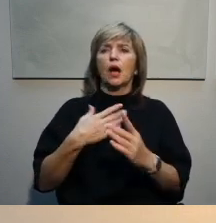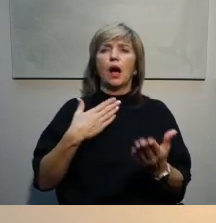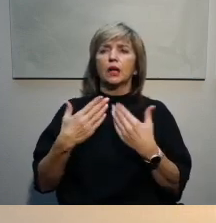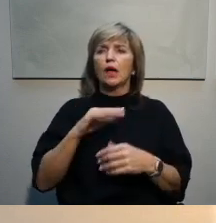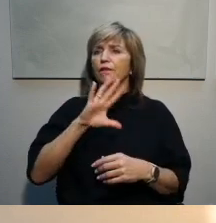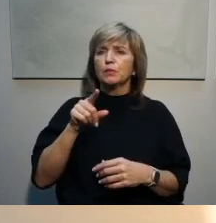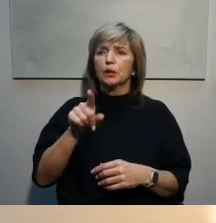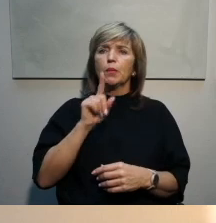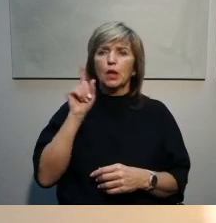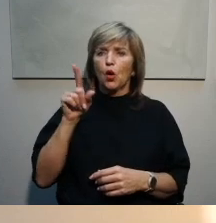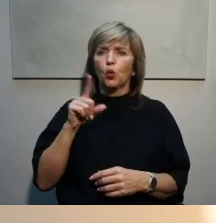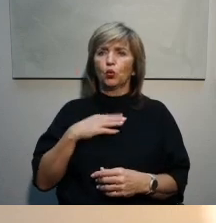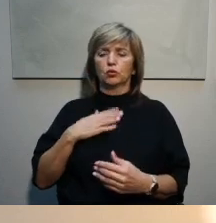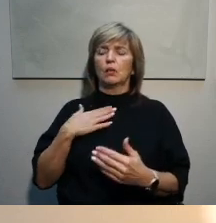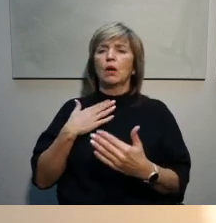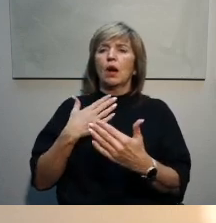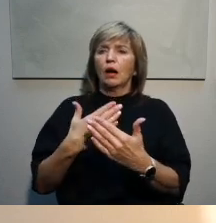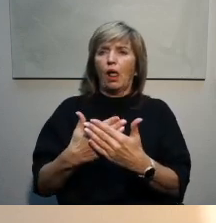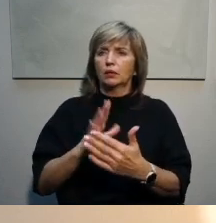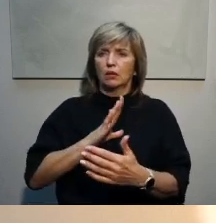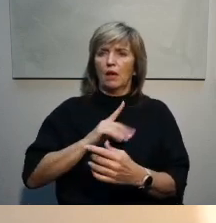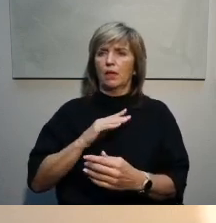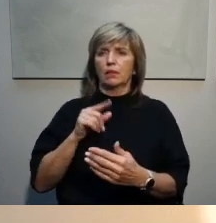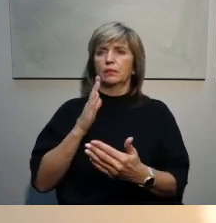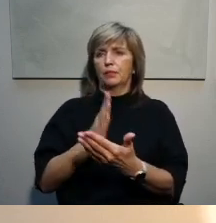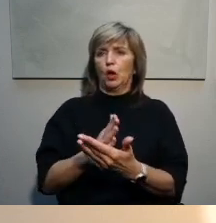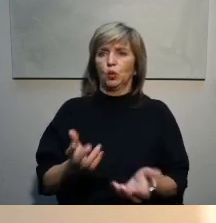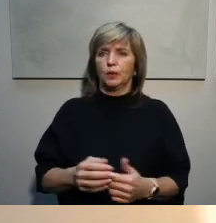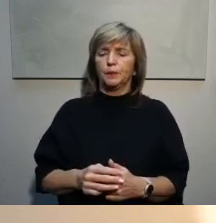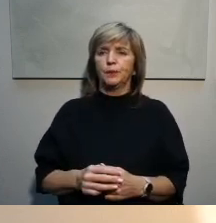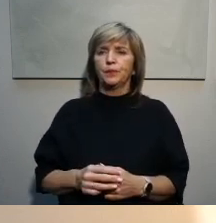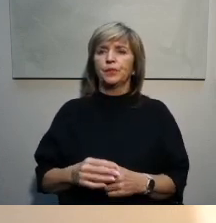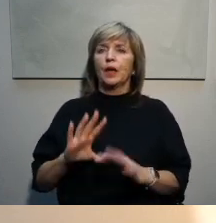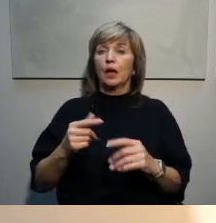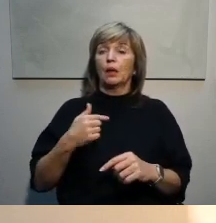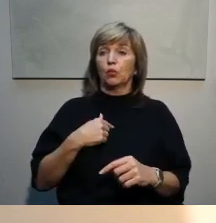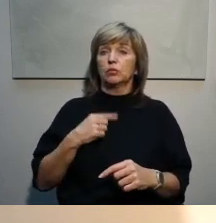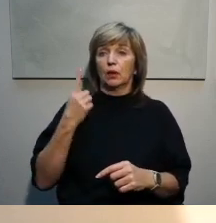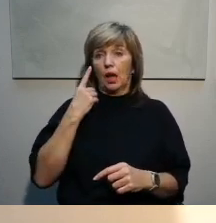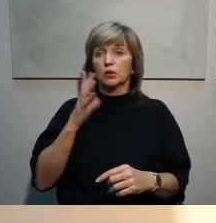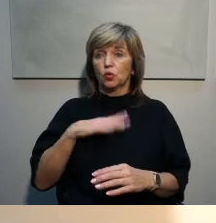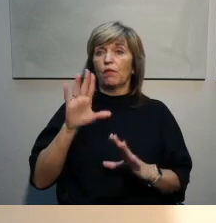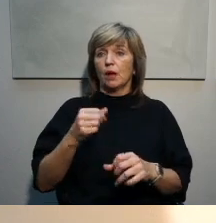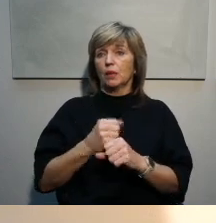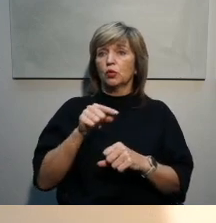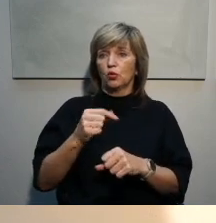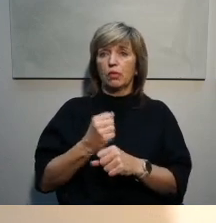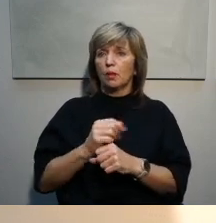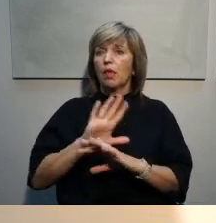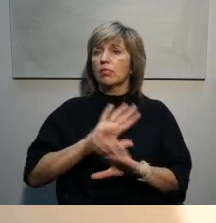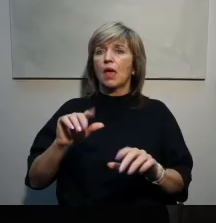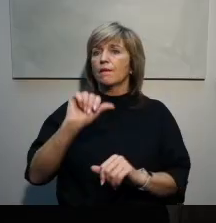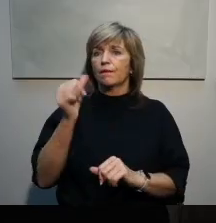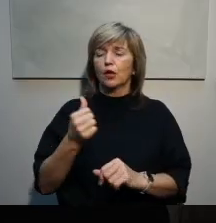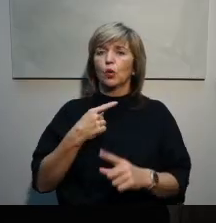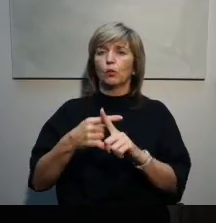vispār šim jaunietim klāt īstenībā nevaram piekļūt. Un, ja mums liekas, ka mēs varam darīt šo darbu, neveidojot